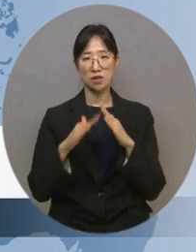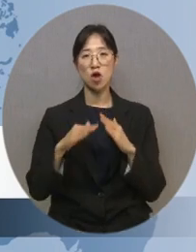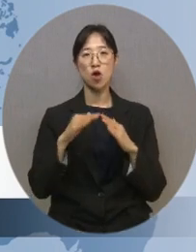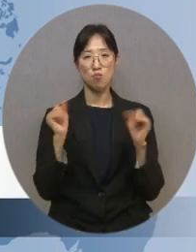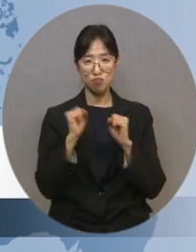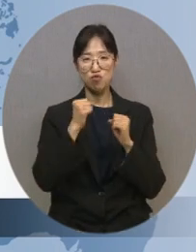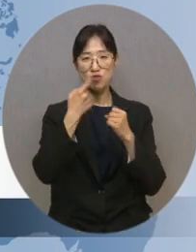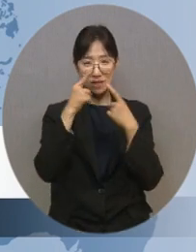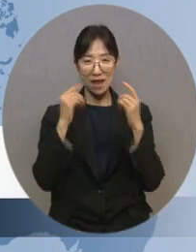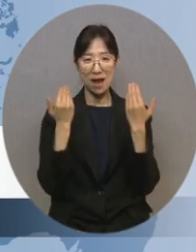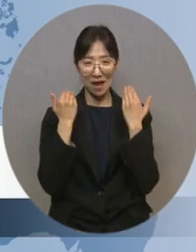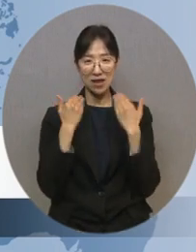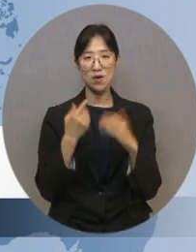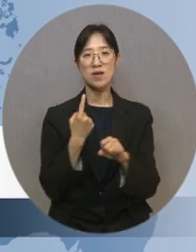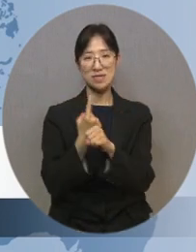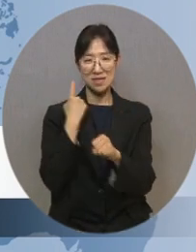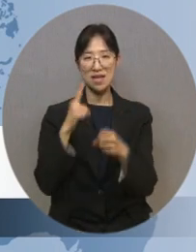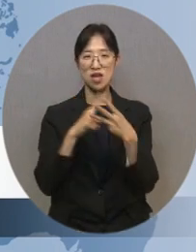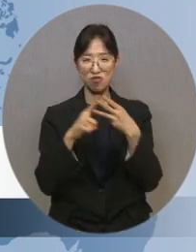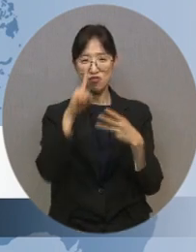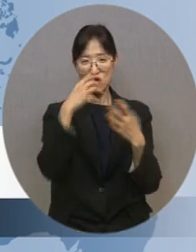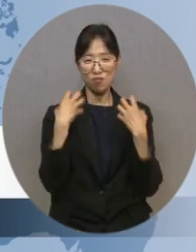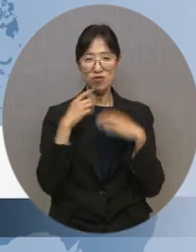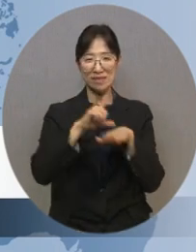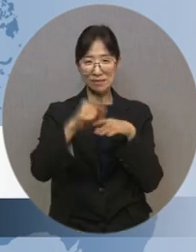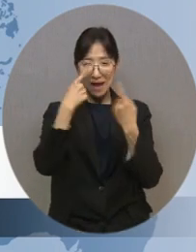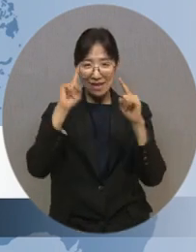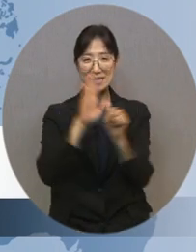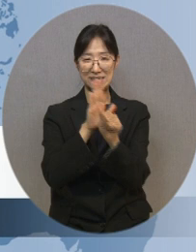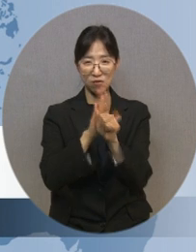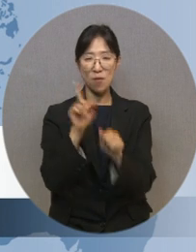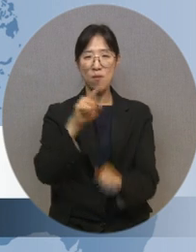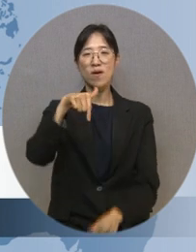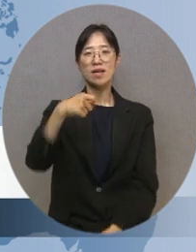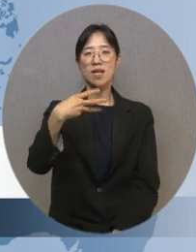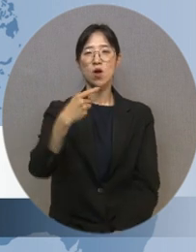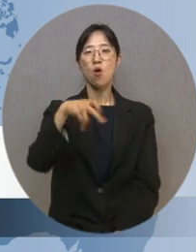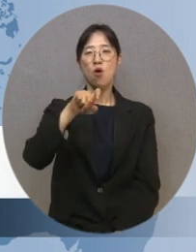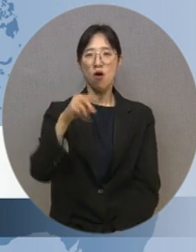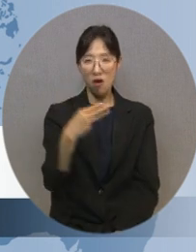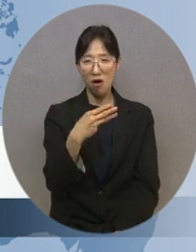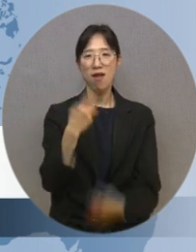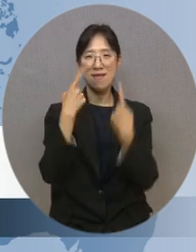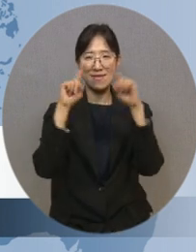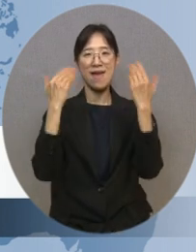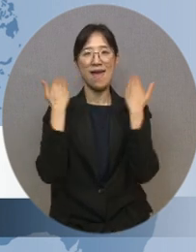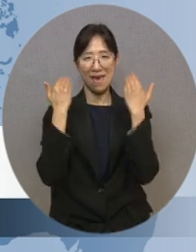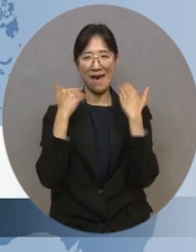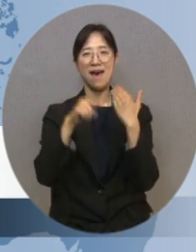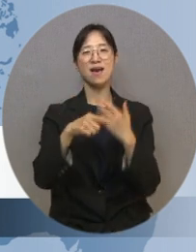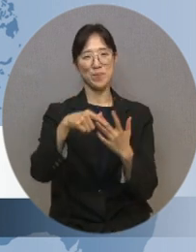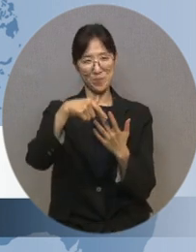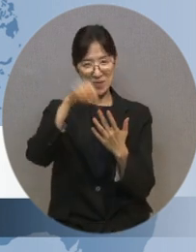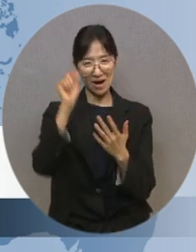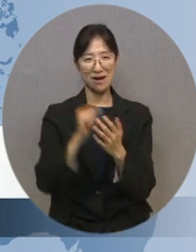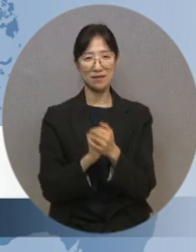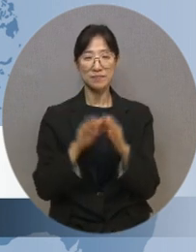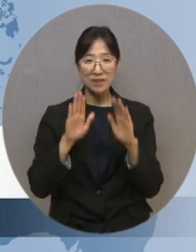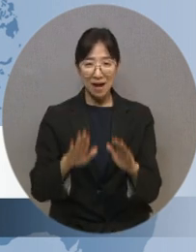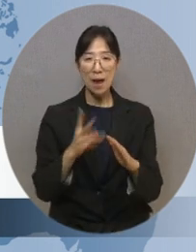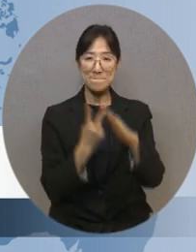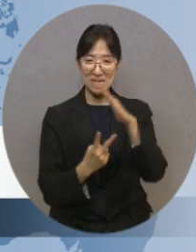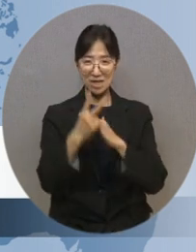전북대학교가 지난해 윤석열 정부의 지방대 지원 정책인 글로컬 대학 사업에 선정됐는데요. 이어 글로컬 대학